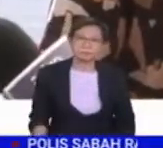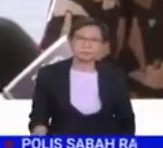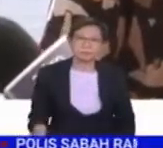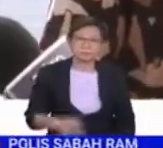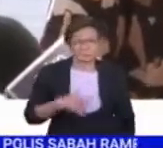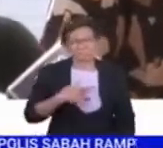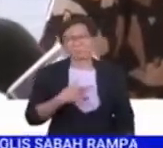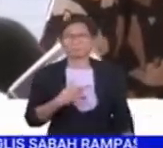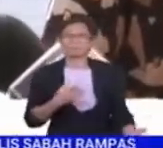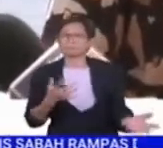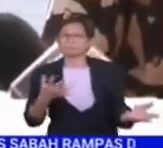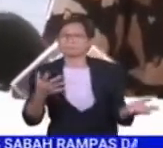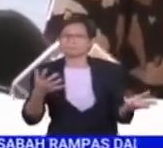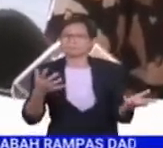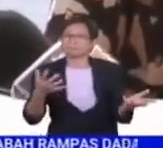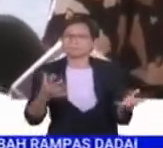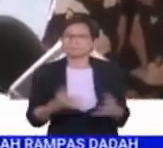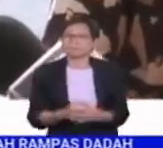tak salah kalau